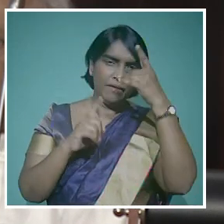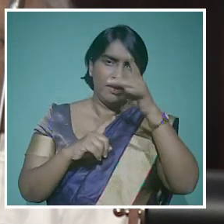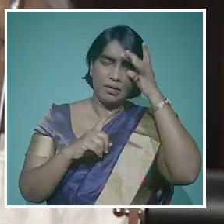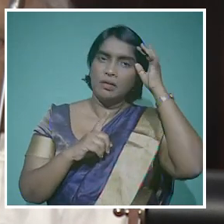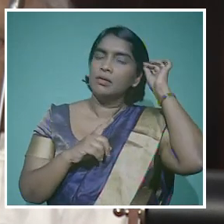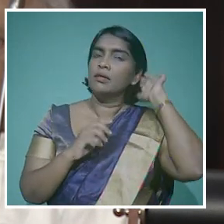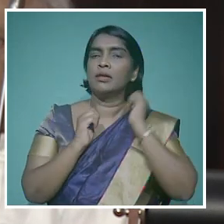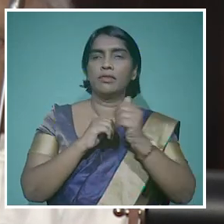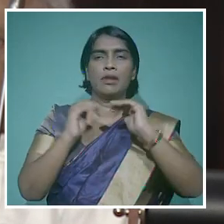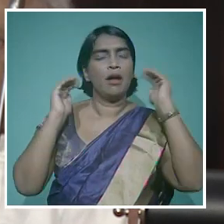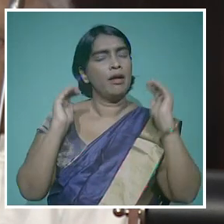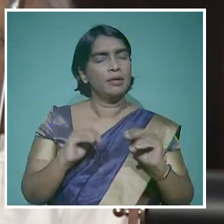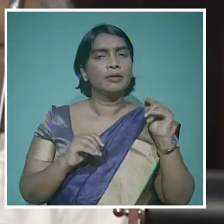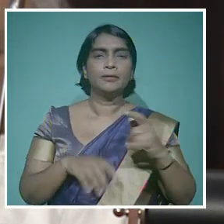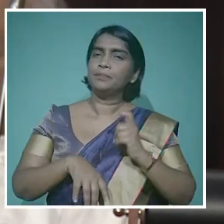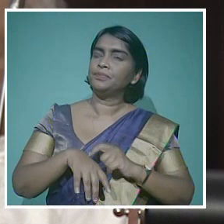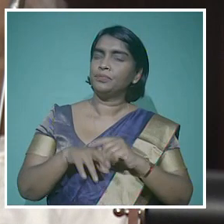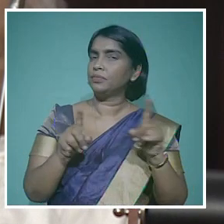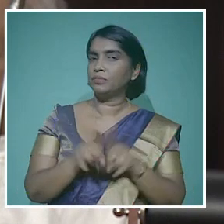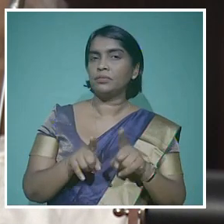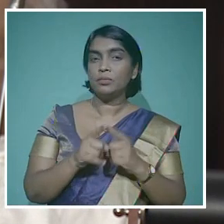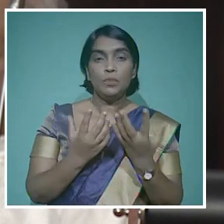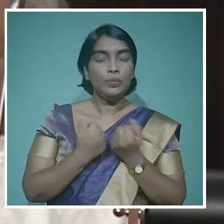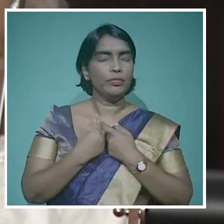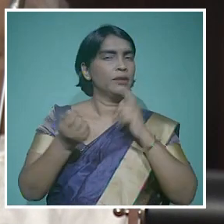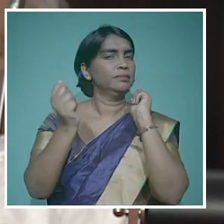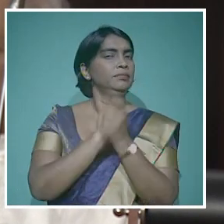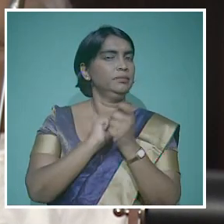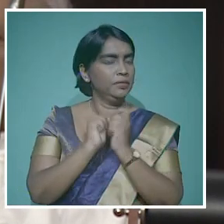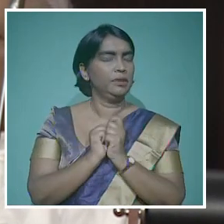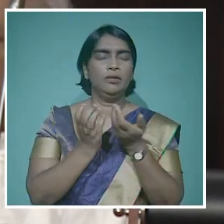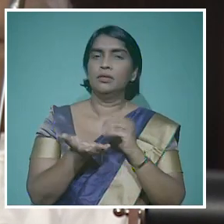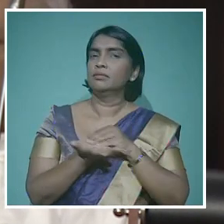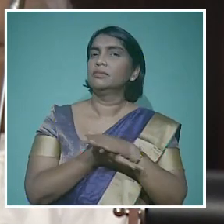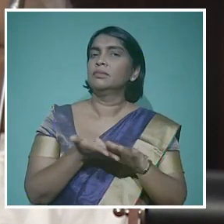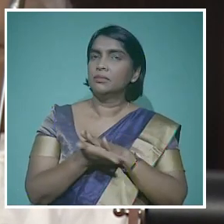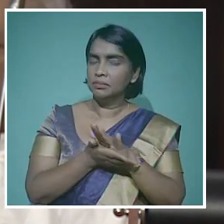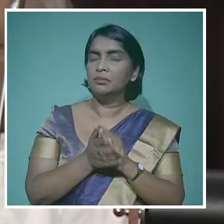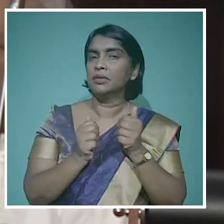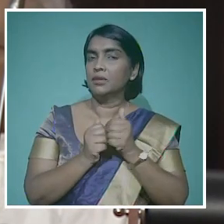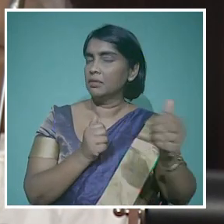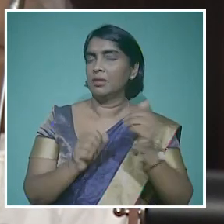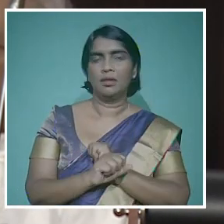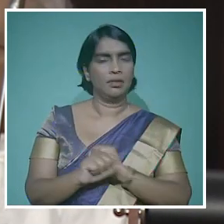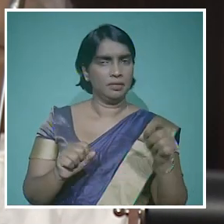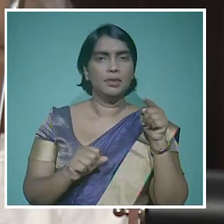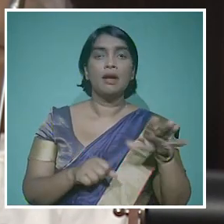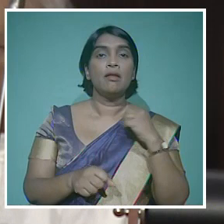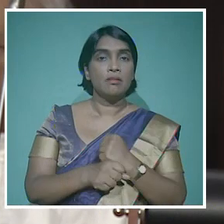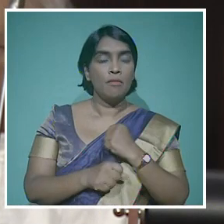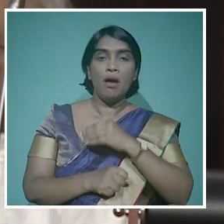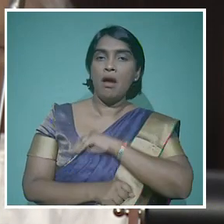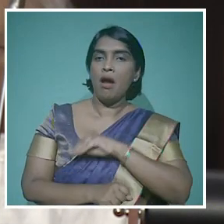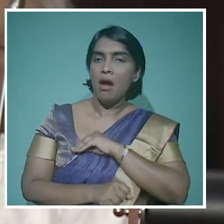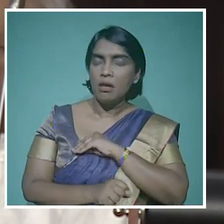ඒ ගමන අඩපණ වුණා. කාලයට අනුකූල අවශ්‍ය වෙනස්කම් හා ප්‍රතිසංස්කරණ සිදු කරුණේ නැහැ. රජයේ ආදායම්